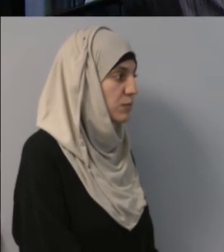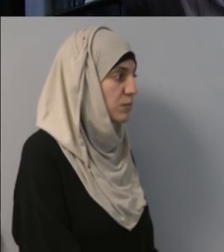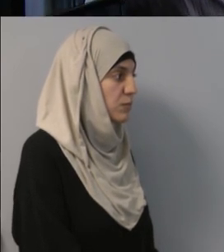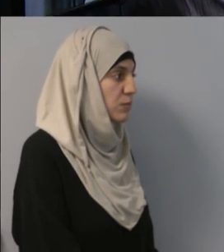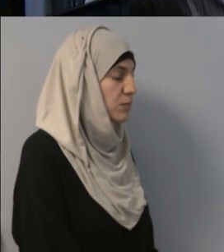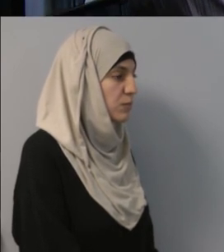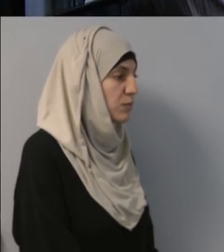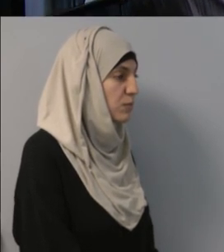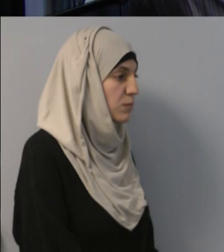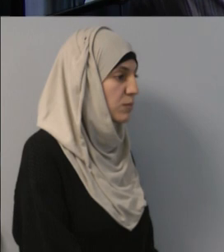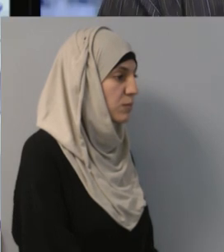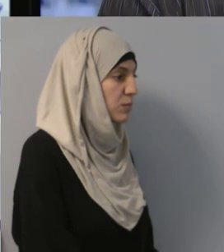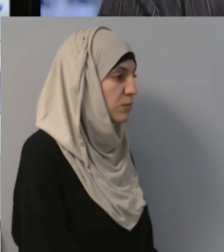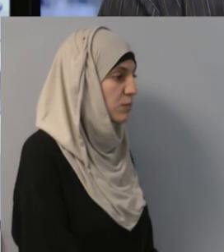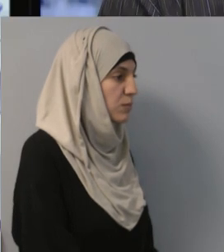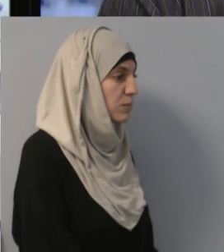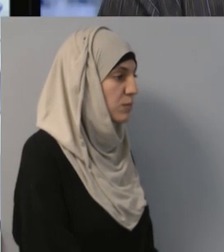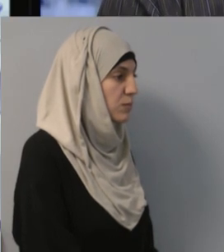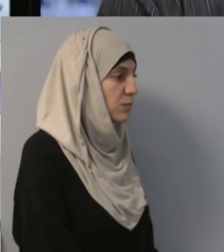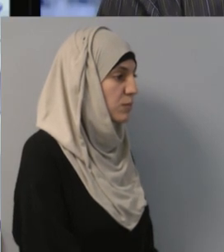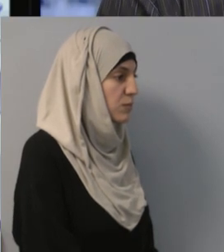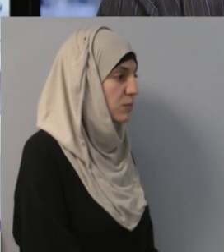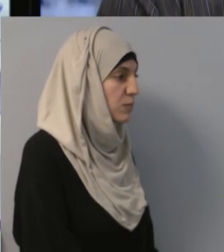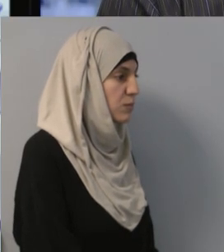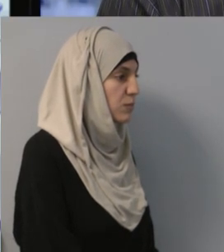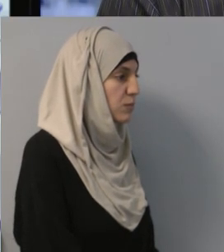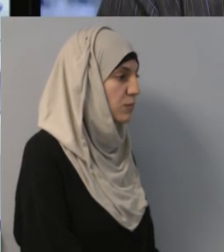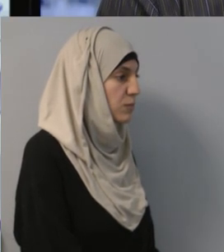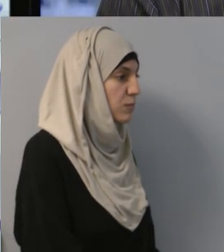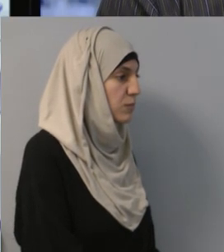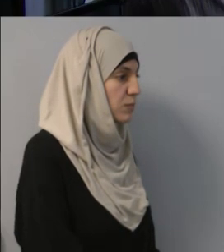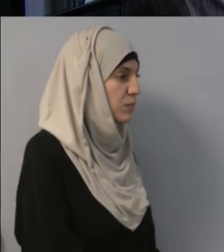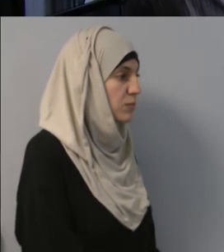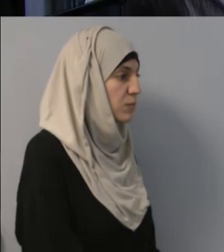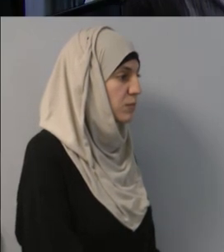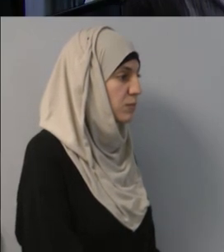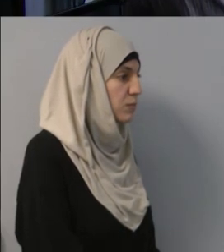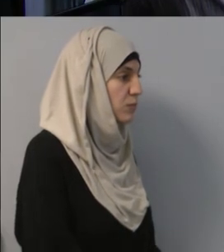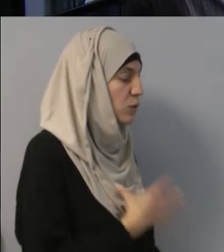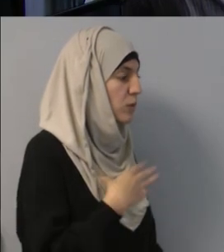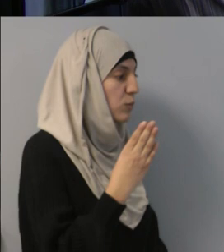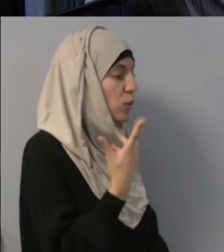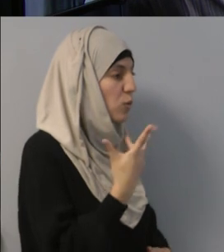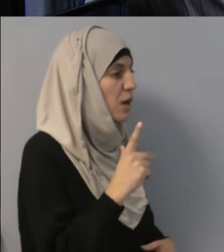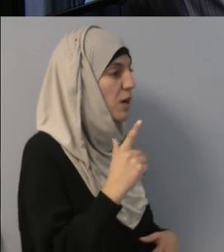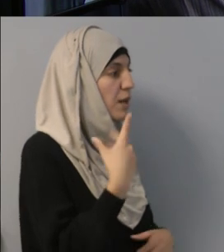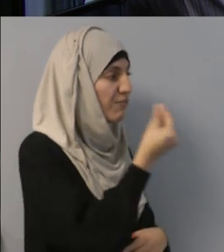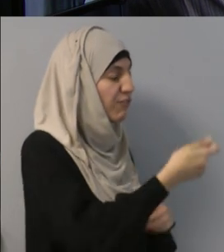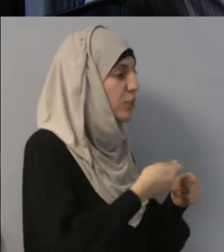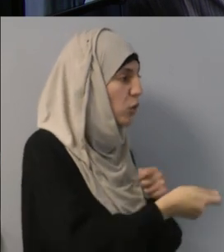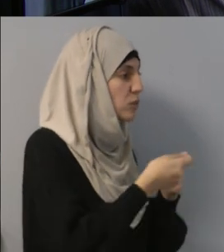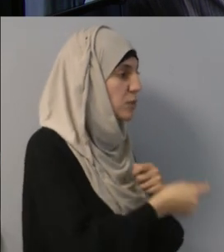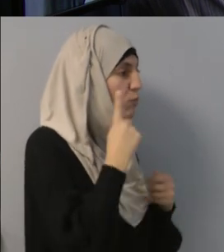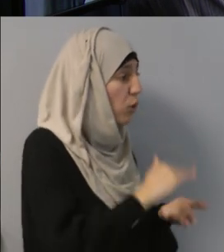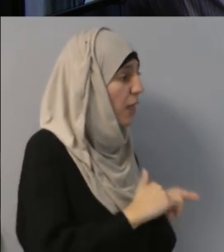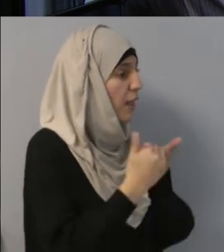donner du temps et de la compétence, hein, C'est ça. s'il y a des gens C'est qui des le sont. compétences qui nous intéressent au-delà du don financier, parce que bah, on est hébergé gratuitement